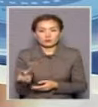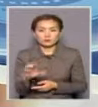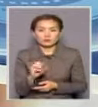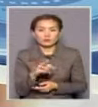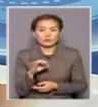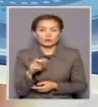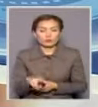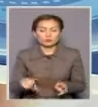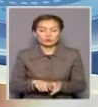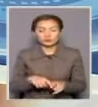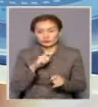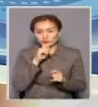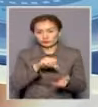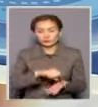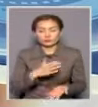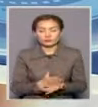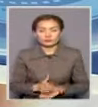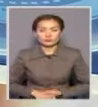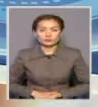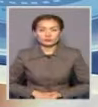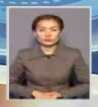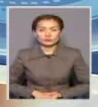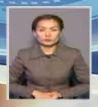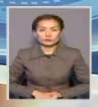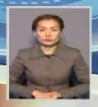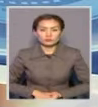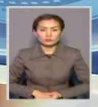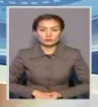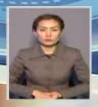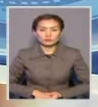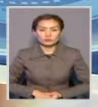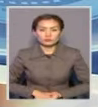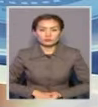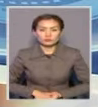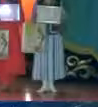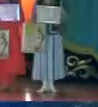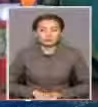Самат Ембірген де арнайы қатысты. Толығырақ әріптесім Қымбат Тайырқызыдар қатады.